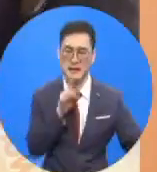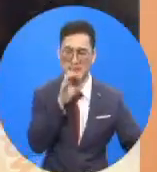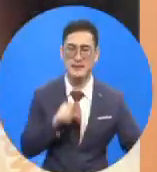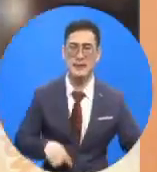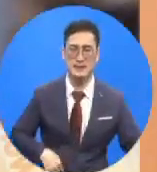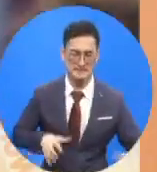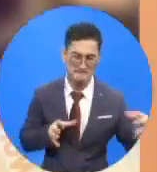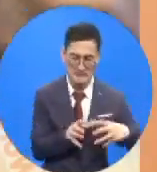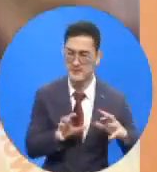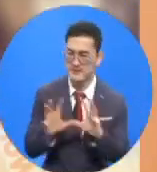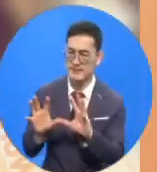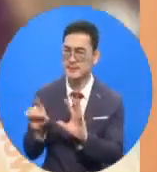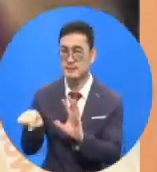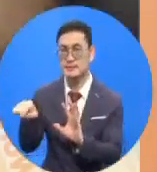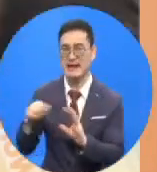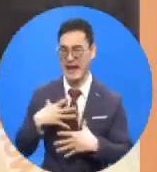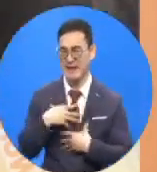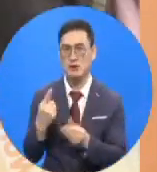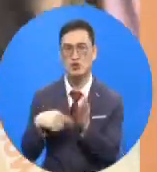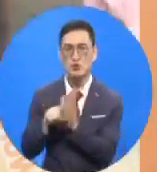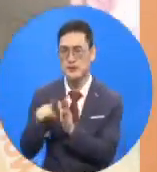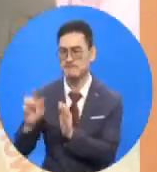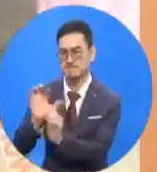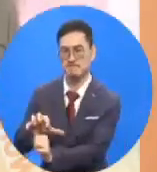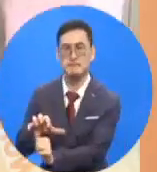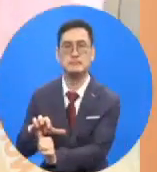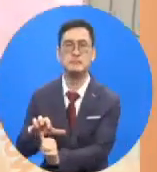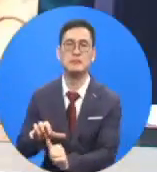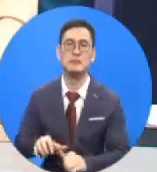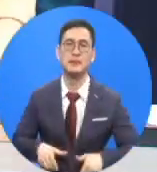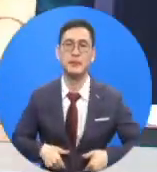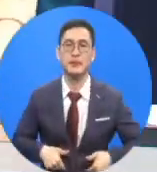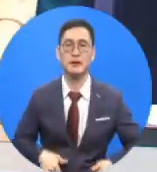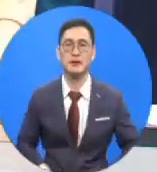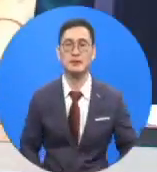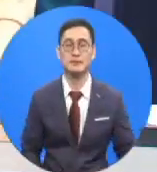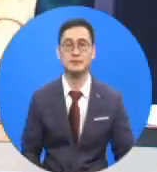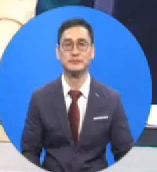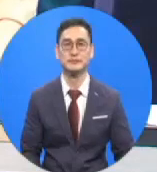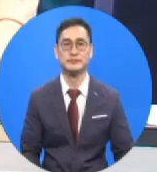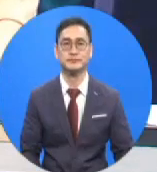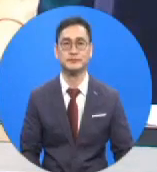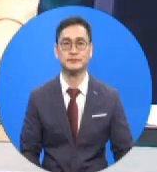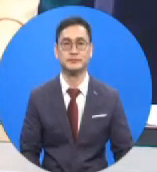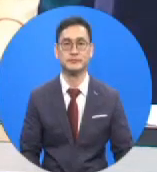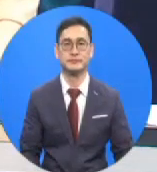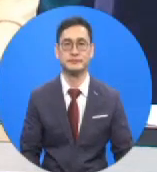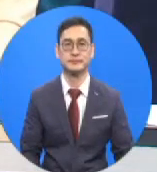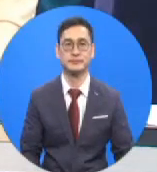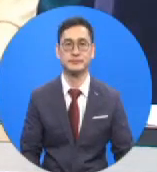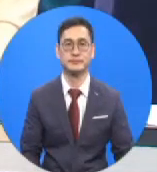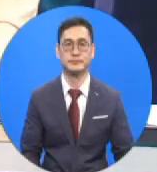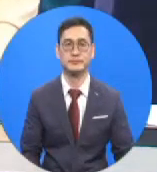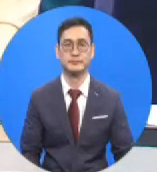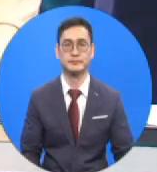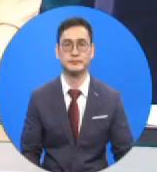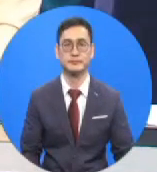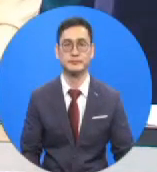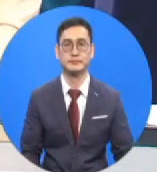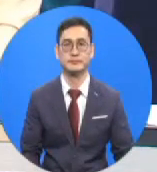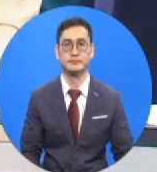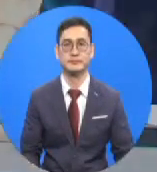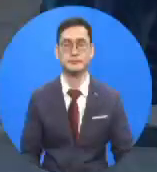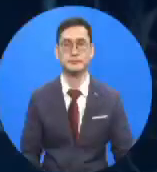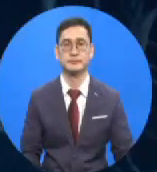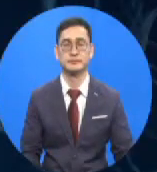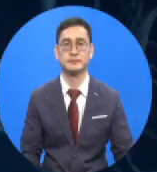안전을 확보하는 그런 일들이 좀 있었으면 하는 바람입니다 4 이제 그럼 지금부터 콩 과일 고 현황을 살펴보겠습니다 오늘